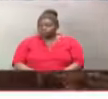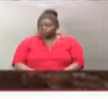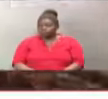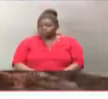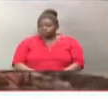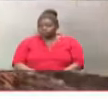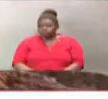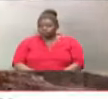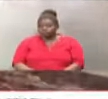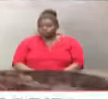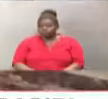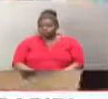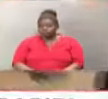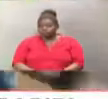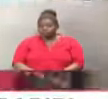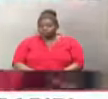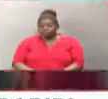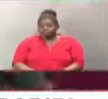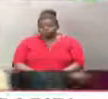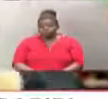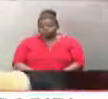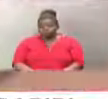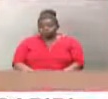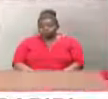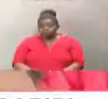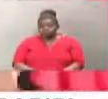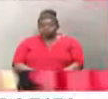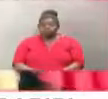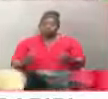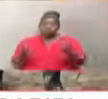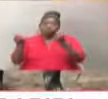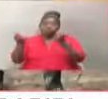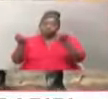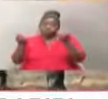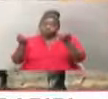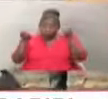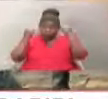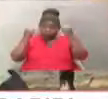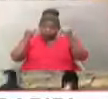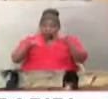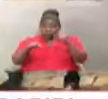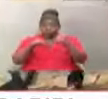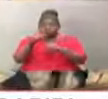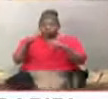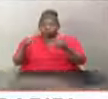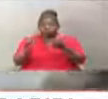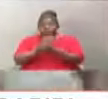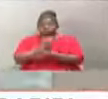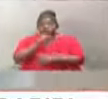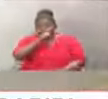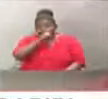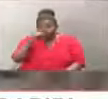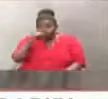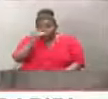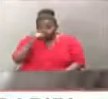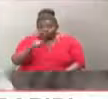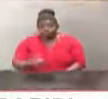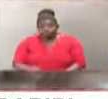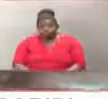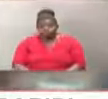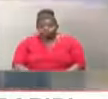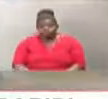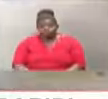msasi waffe watuukiddeyo ng'abantu bagezaako okujja ente zino ku mmotoka n'abandi nga bagabana ennyama.